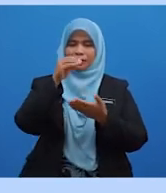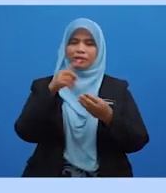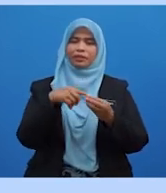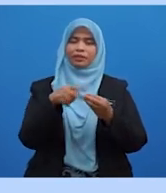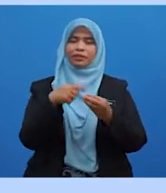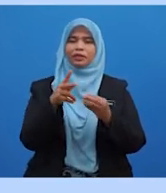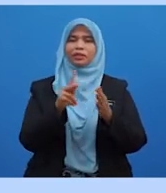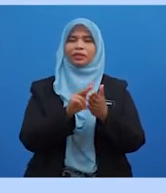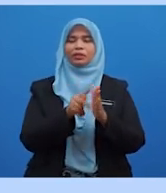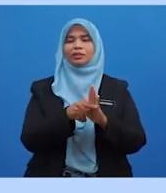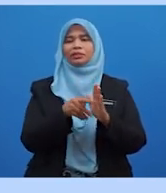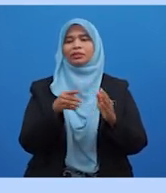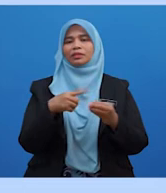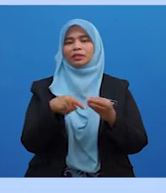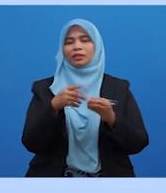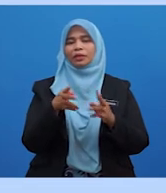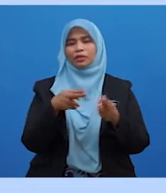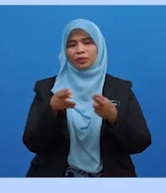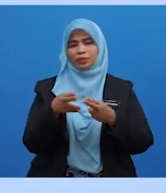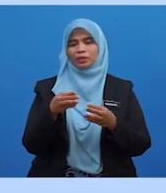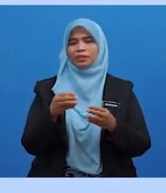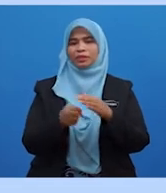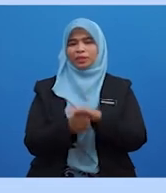tentang konsep dalam pengurusan stres.